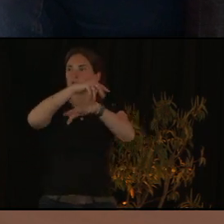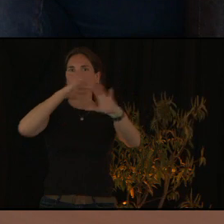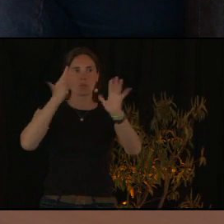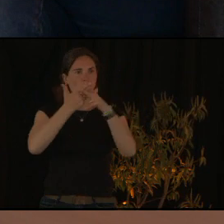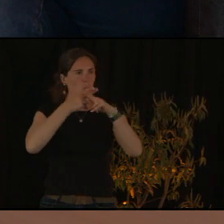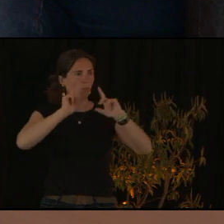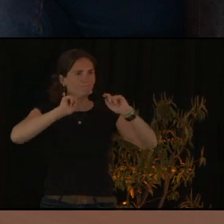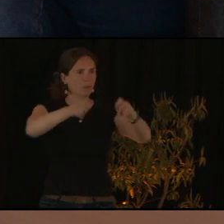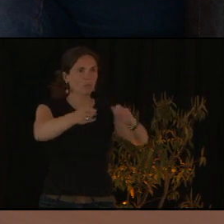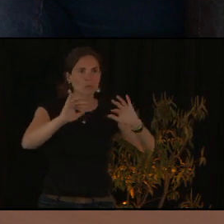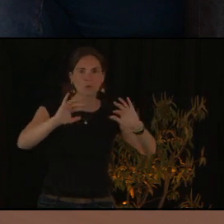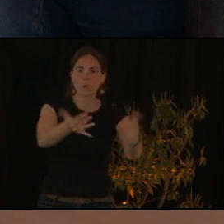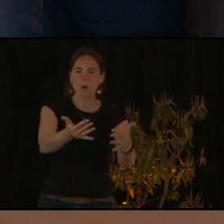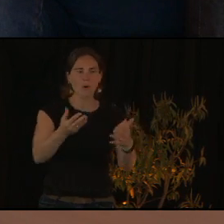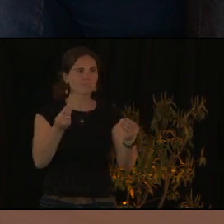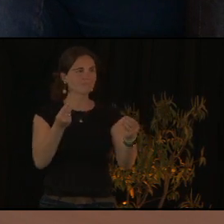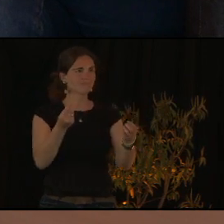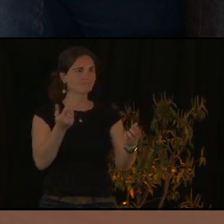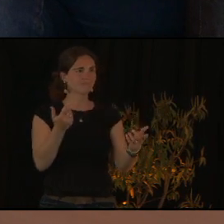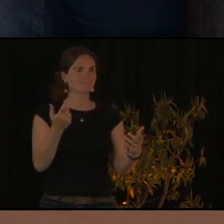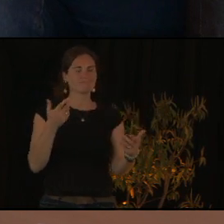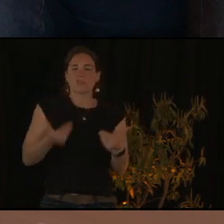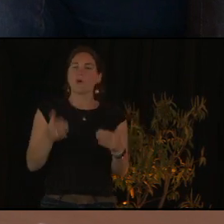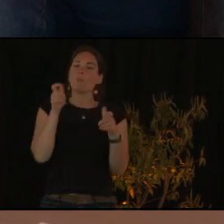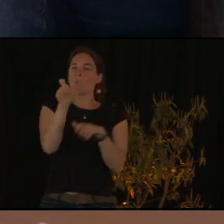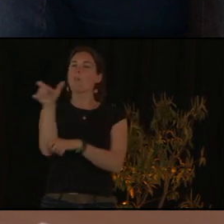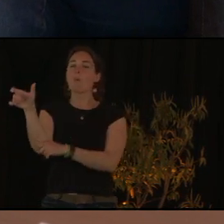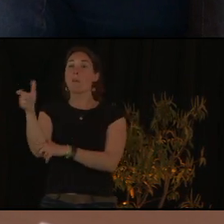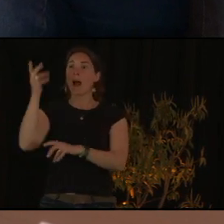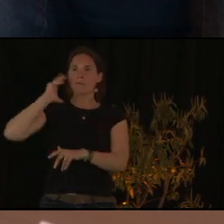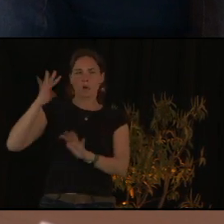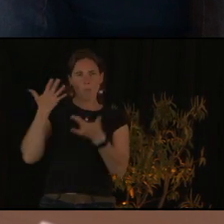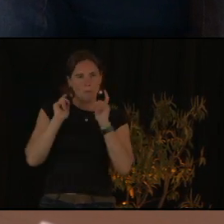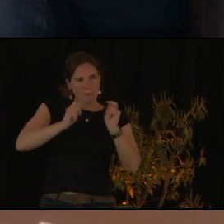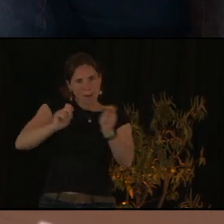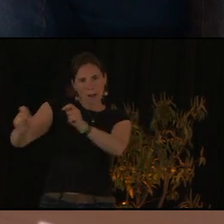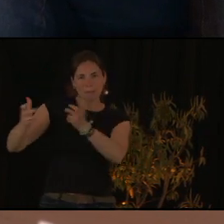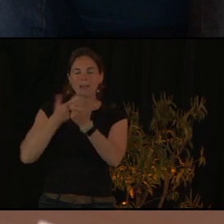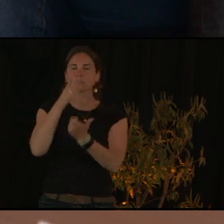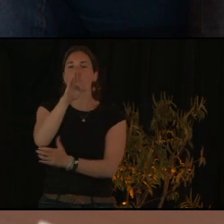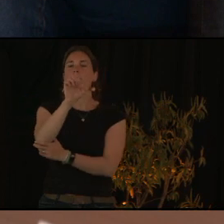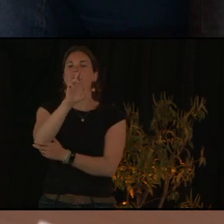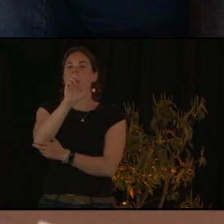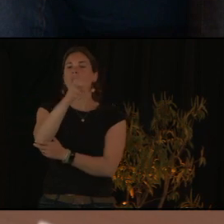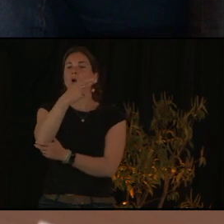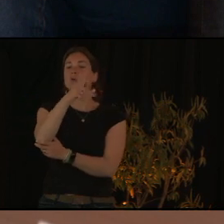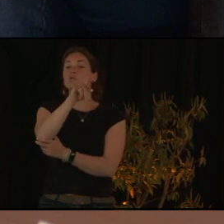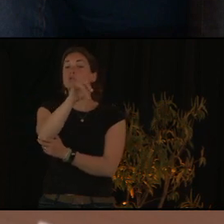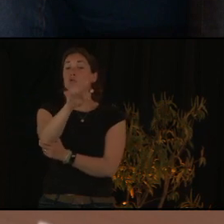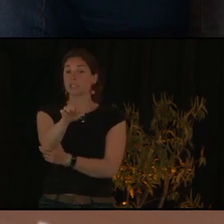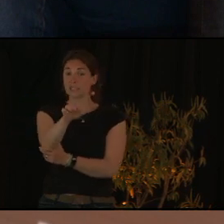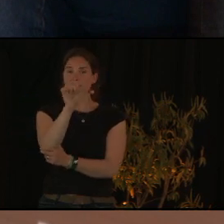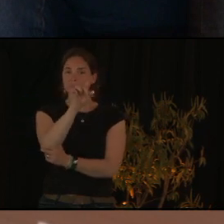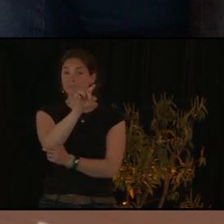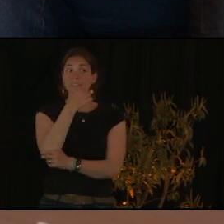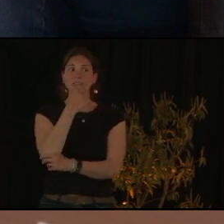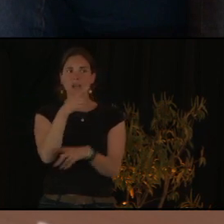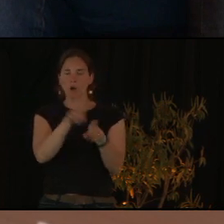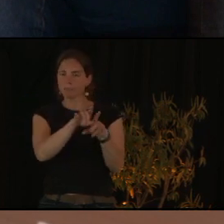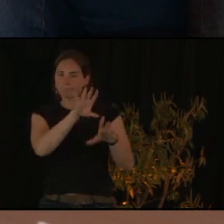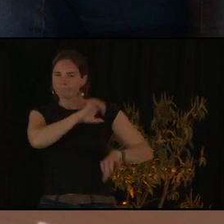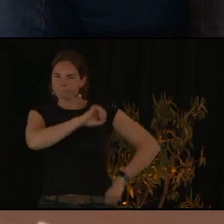monde autrement que tel qu'on le nomme aujourd'hui. Et donc la Béringie, c'était pour moi l'occasion d'expérimenter